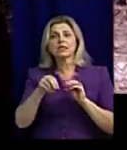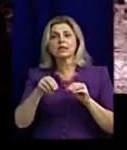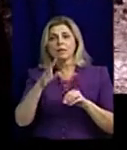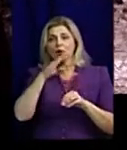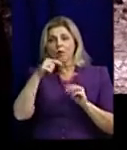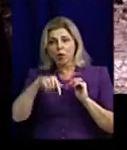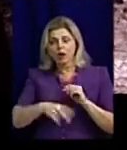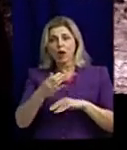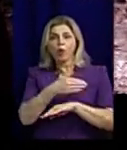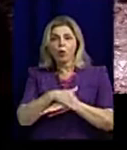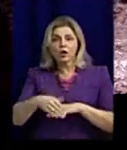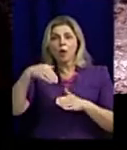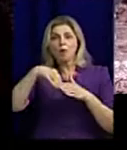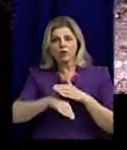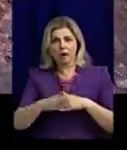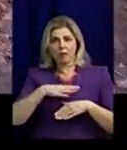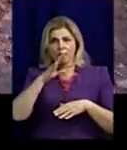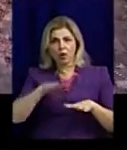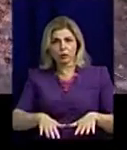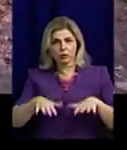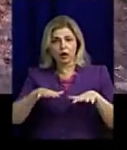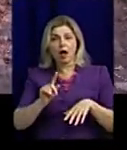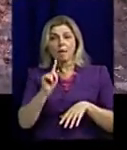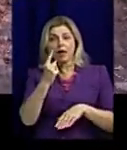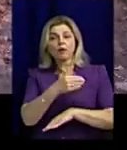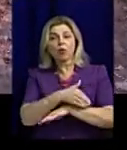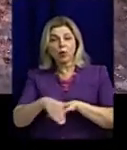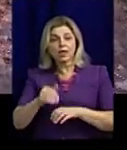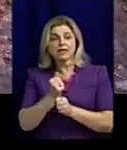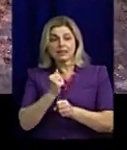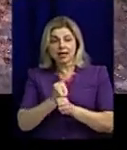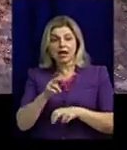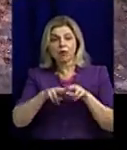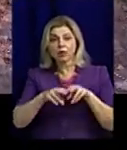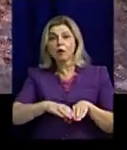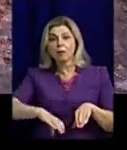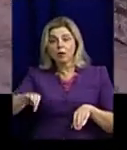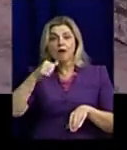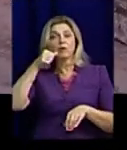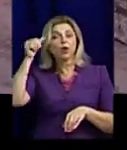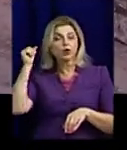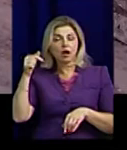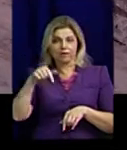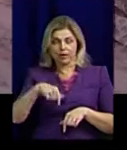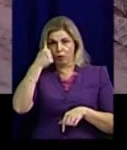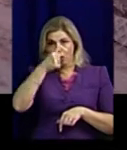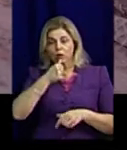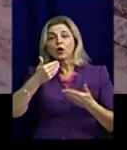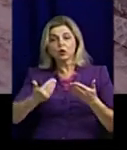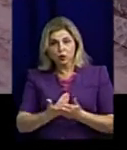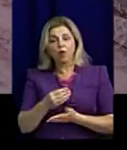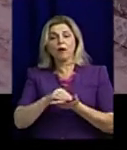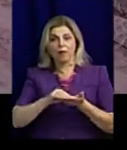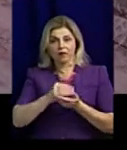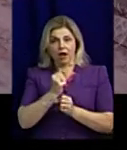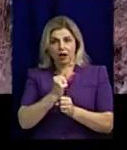вулицях, в підвалах, на подвір'ях були потопи. Першу вулицю облаштували дренажною системою в минулому році. Цьогоріч поновили роботи на